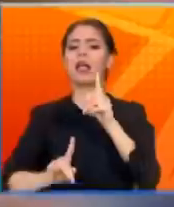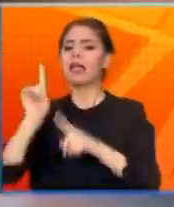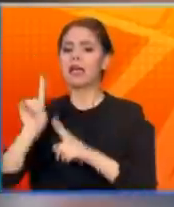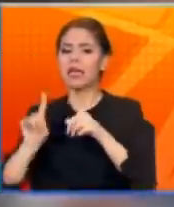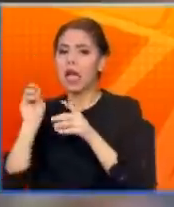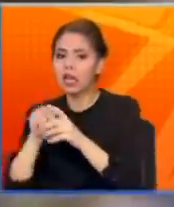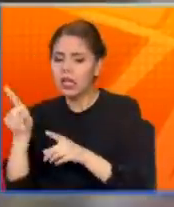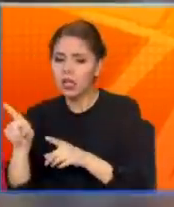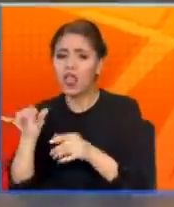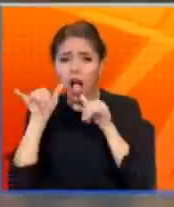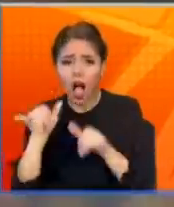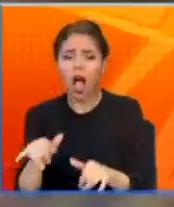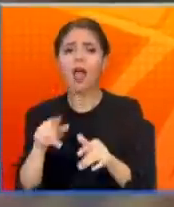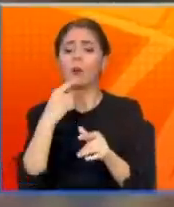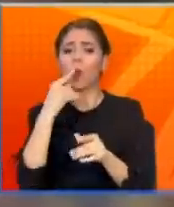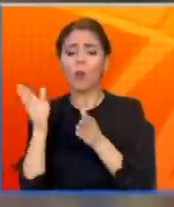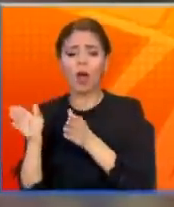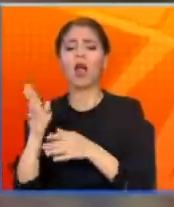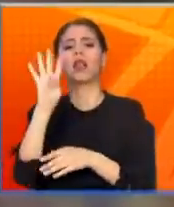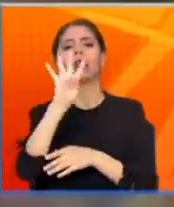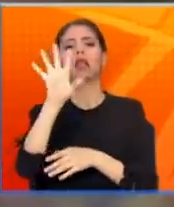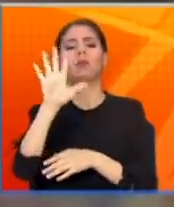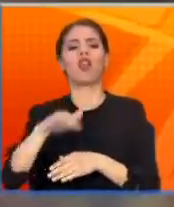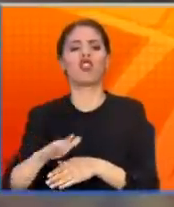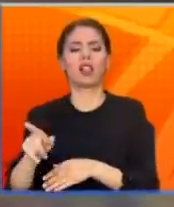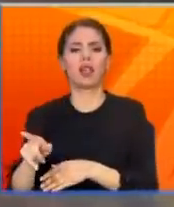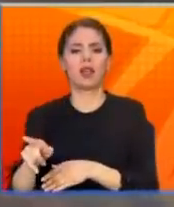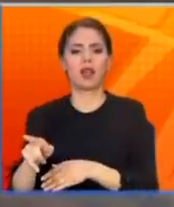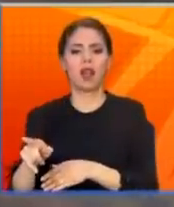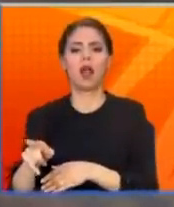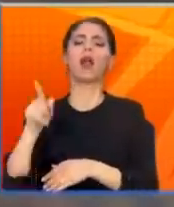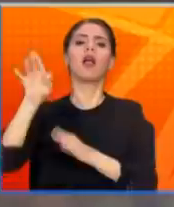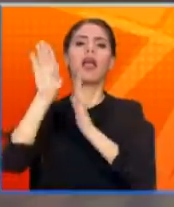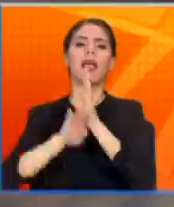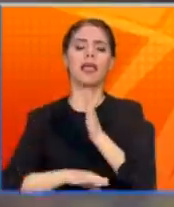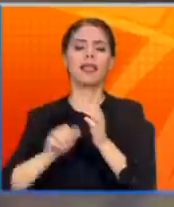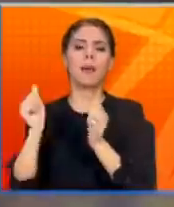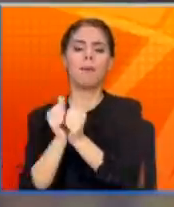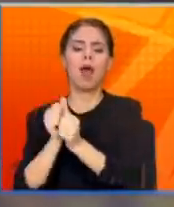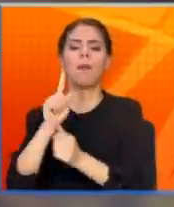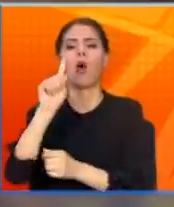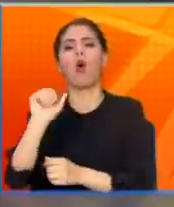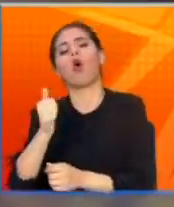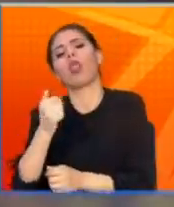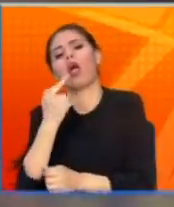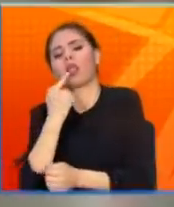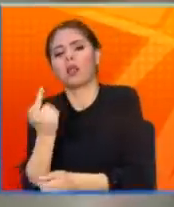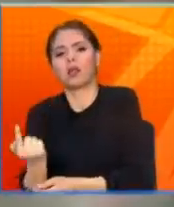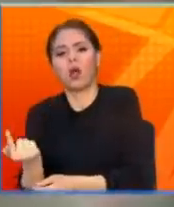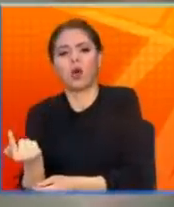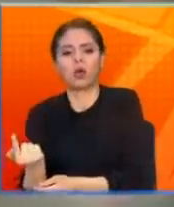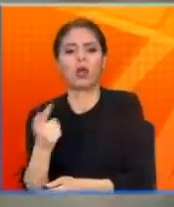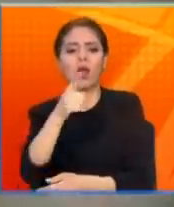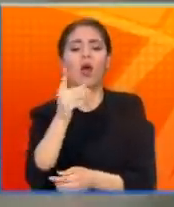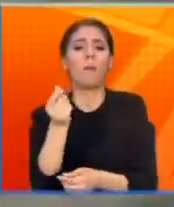ise aynı marka makarna 45 lira fiyatı gösterilmiş. İndirimle birlikte ise 16 liraya düştüğü söylenmiş.